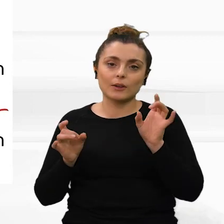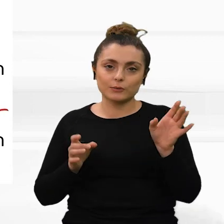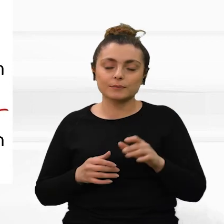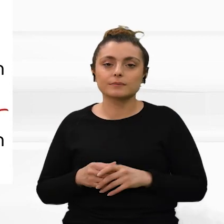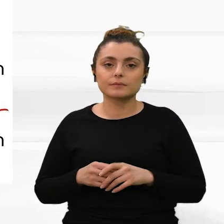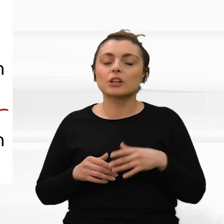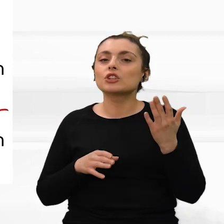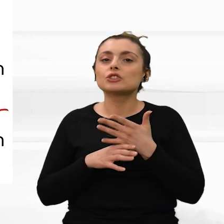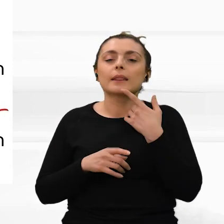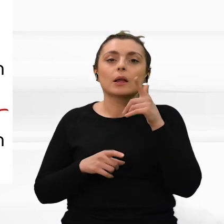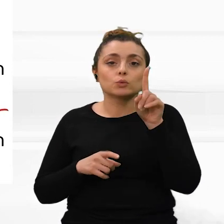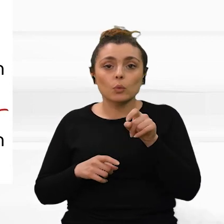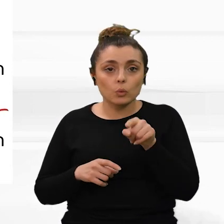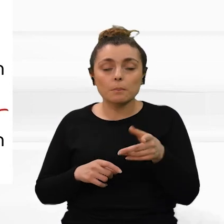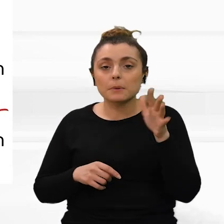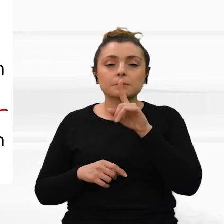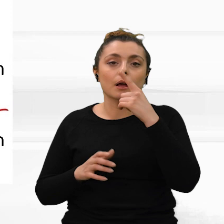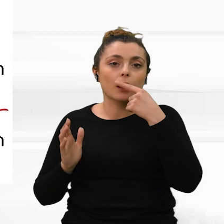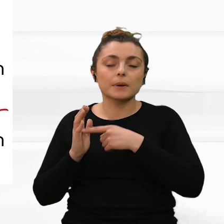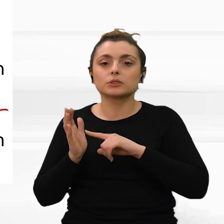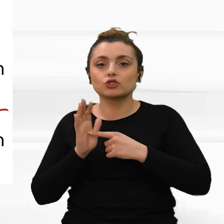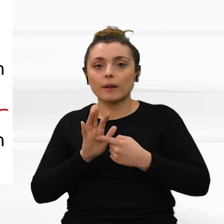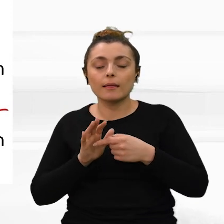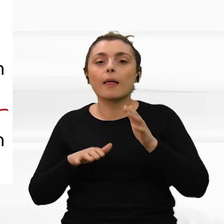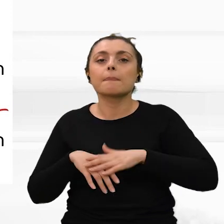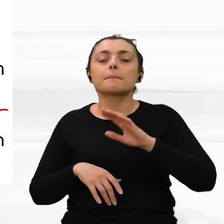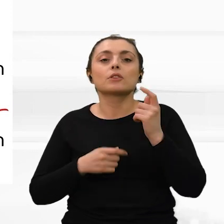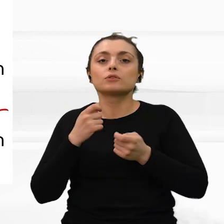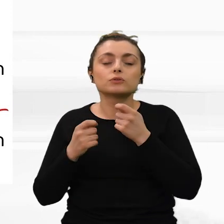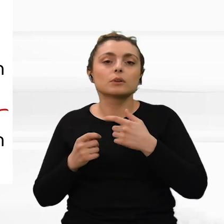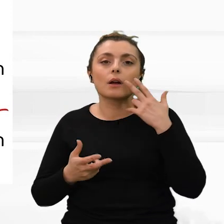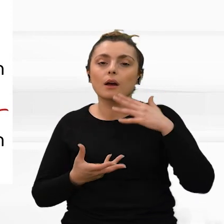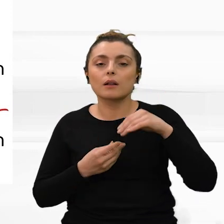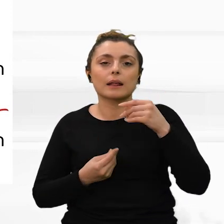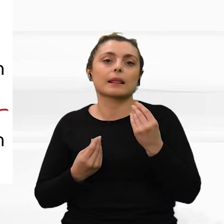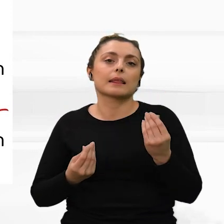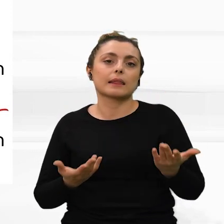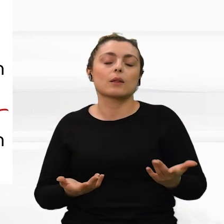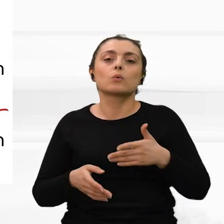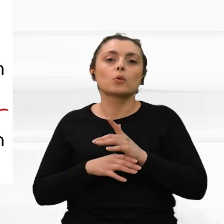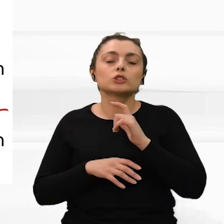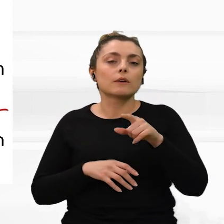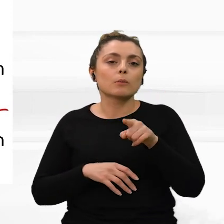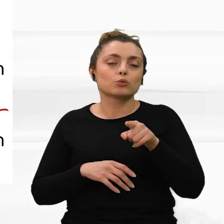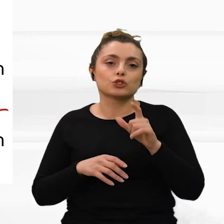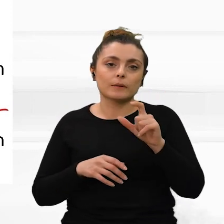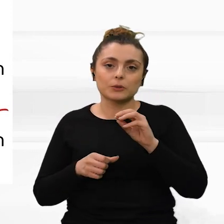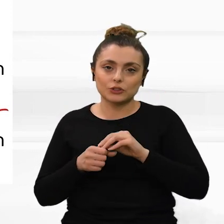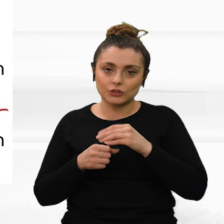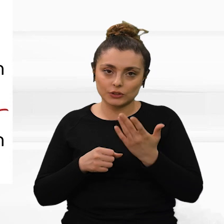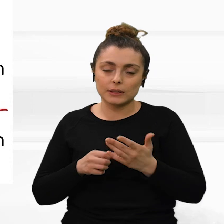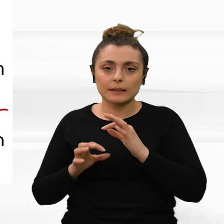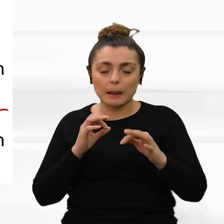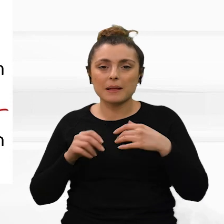ediyoruz niçin diye sorulduğunda başka bir amaca işaret etmeyen Eylem ahlaken İyidir bu cevabınız bu